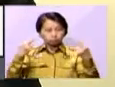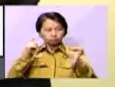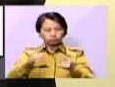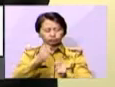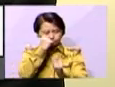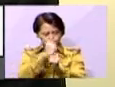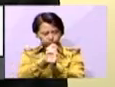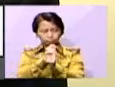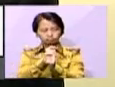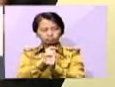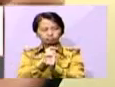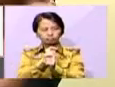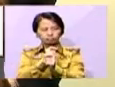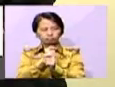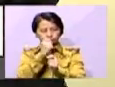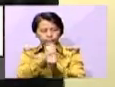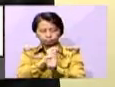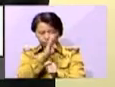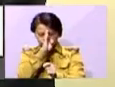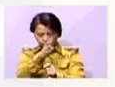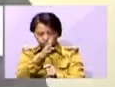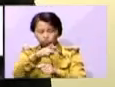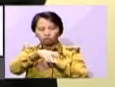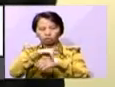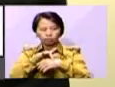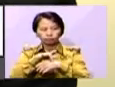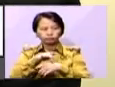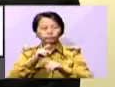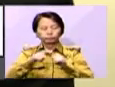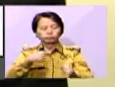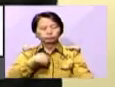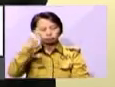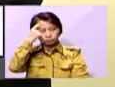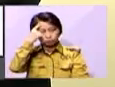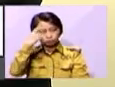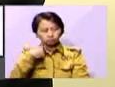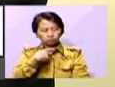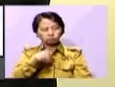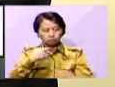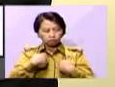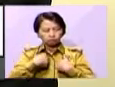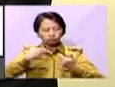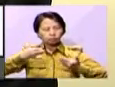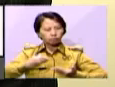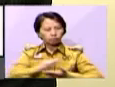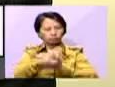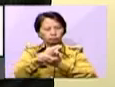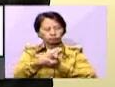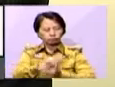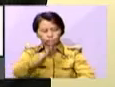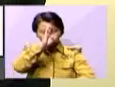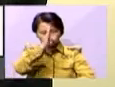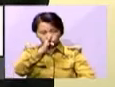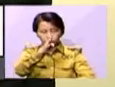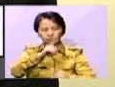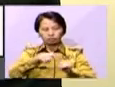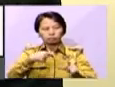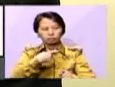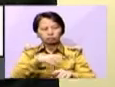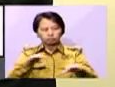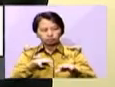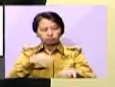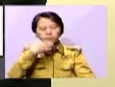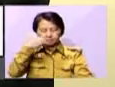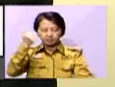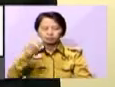stick to that forecast daripada awal. I think we have a moderate punya forecast, but I think we are